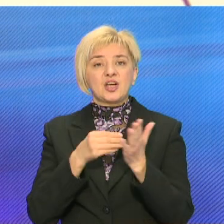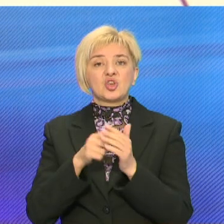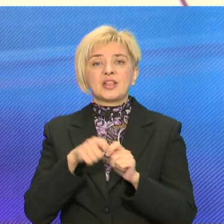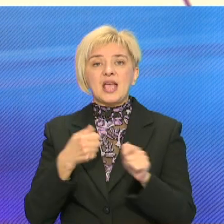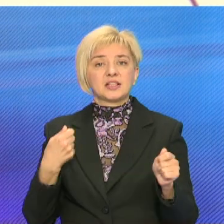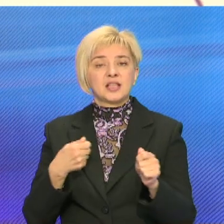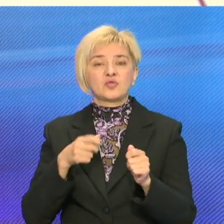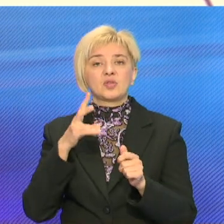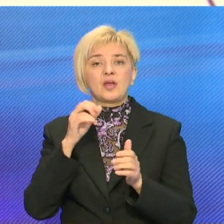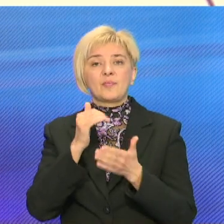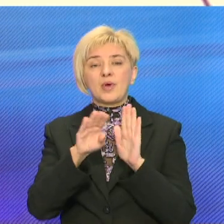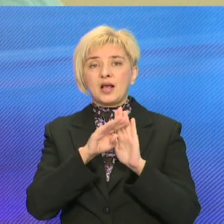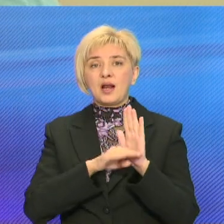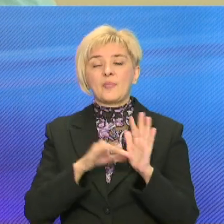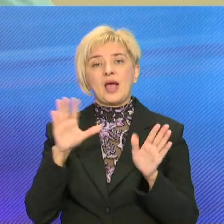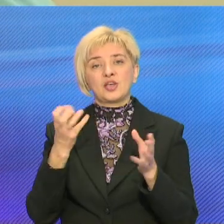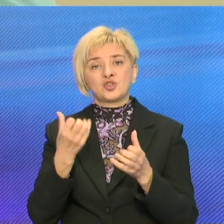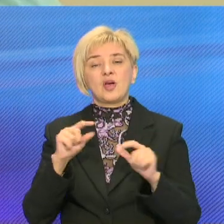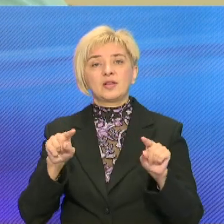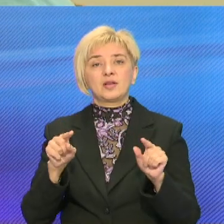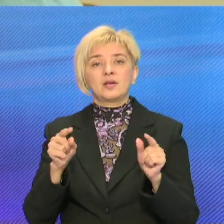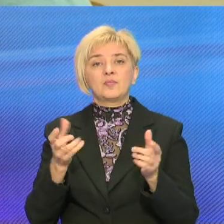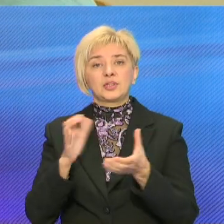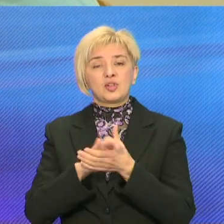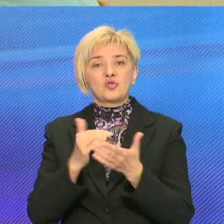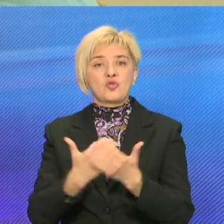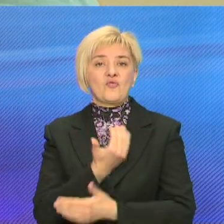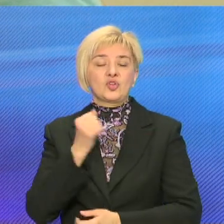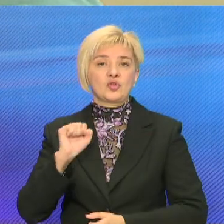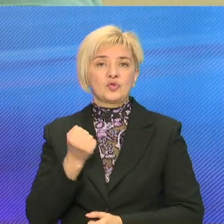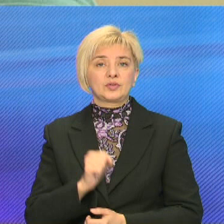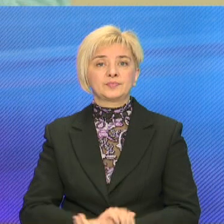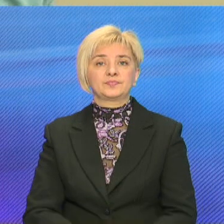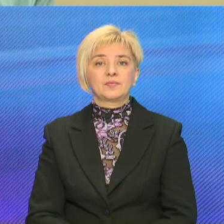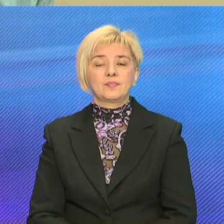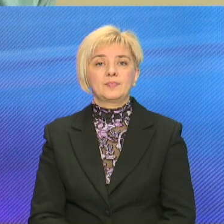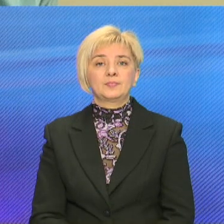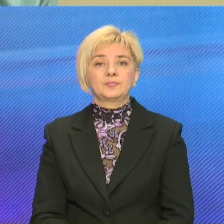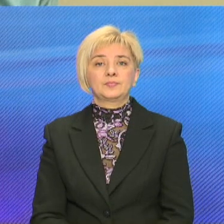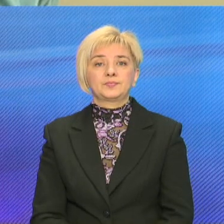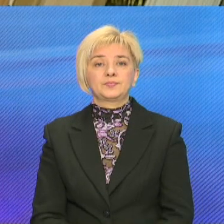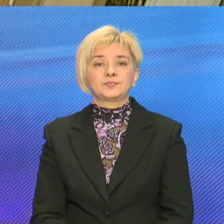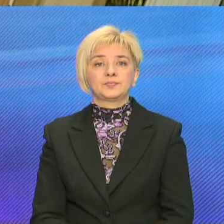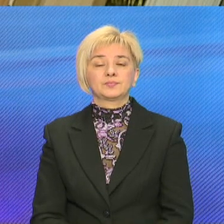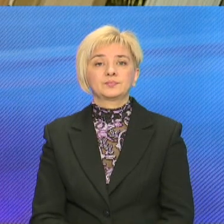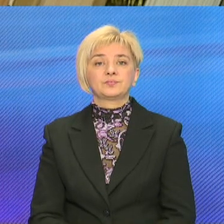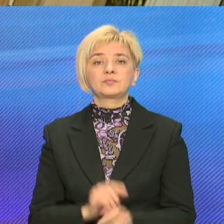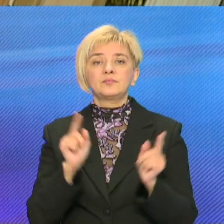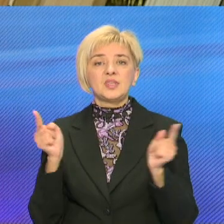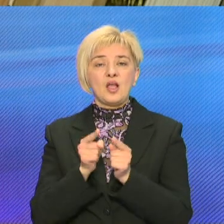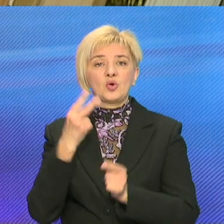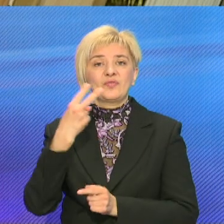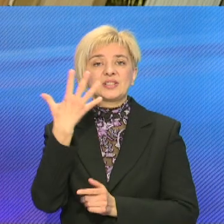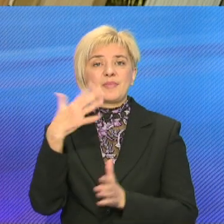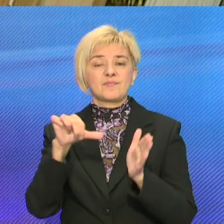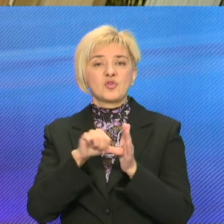яшчэ завядуць новых сяброў. Роса. Ро. О, да. За короткие 25